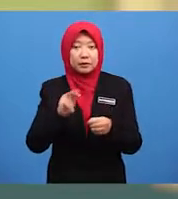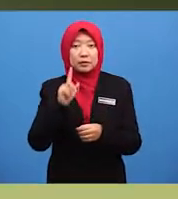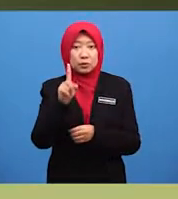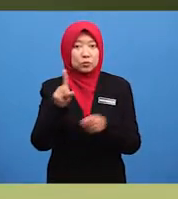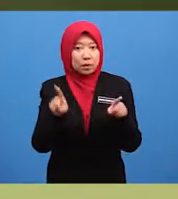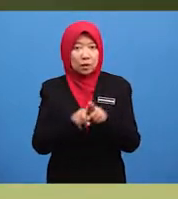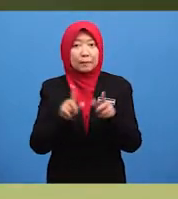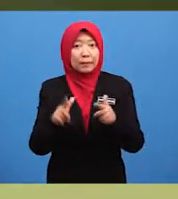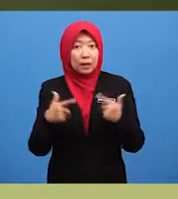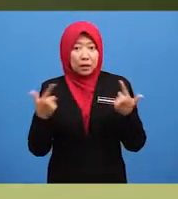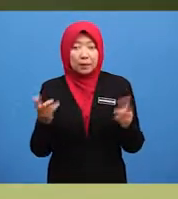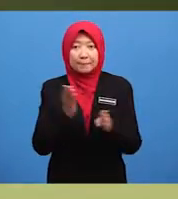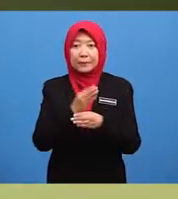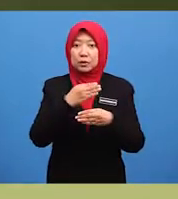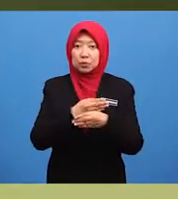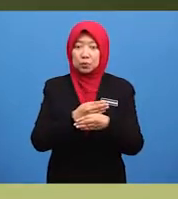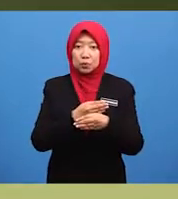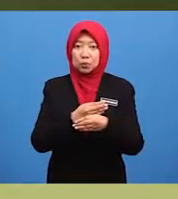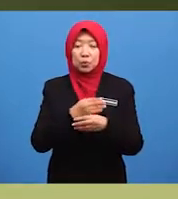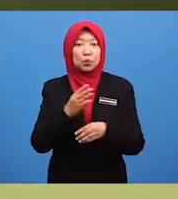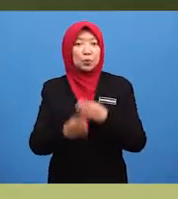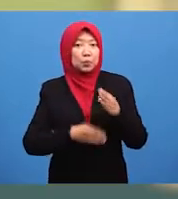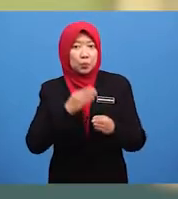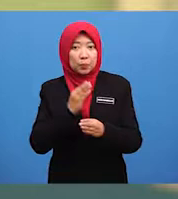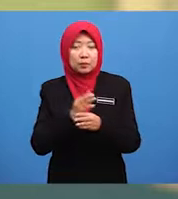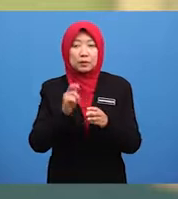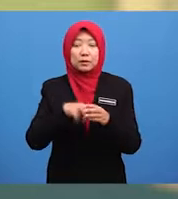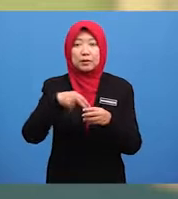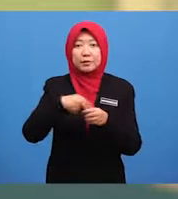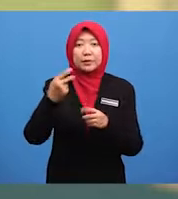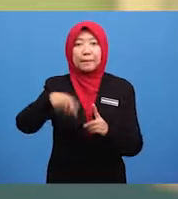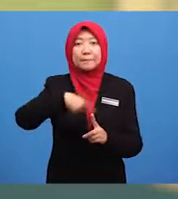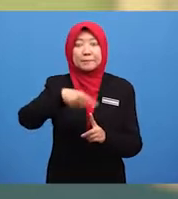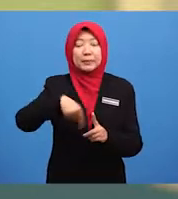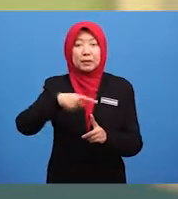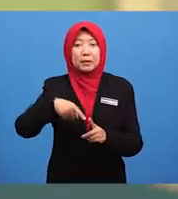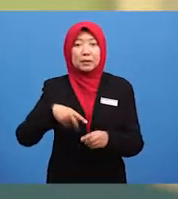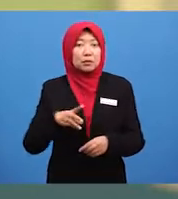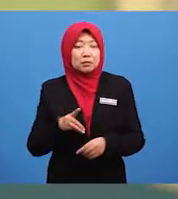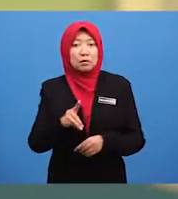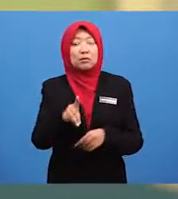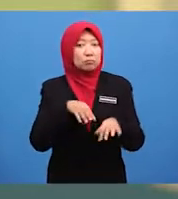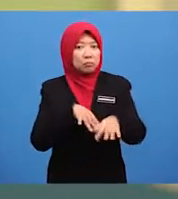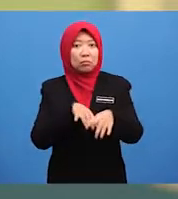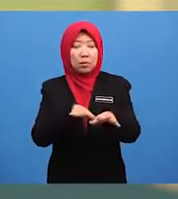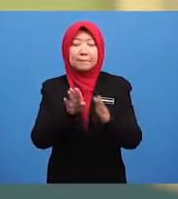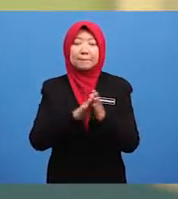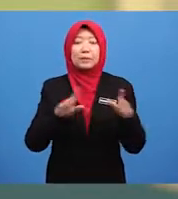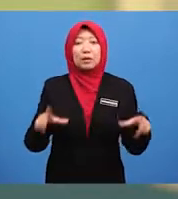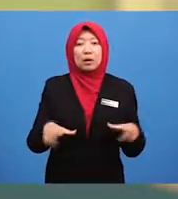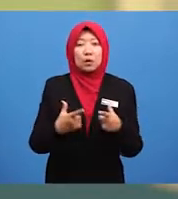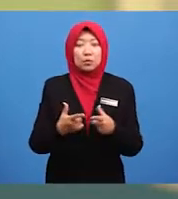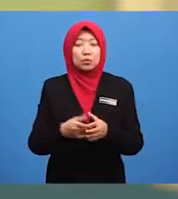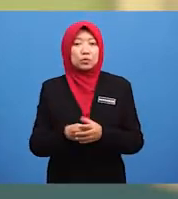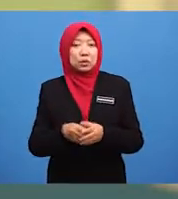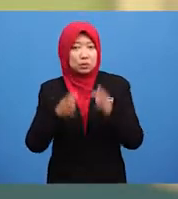lain. Bentuk muka bumi ini terhasil apabila aliran deras berlaku dan bertumpu